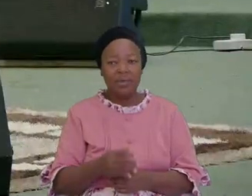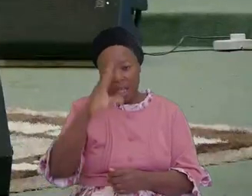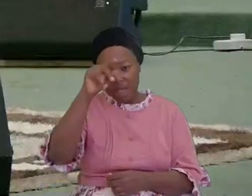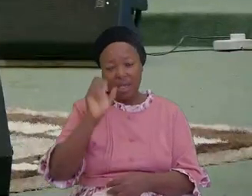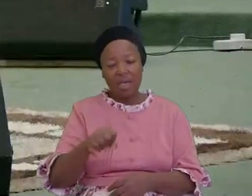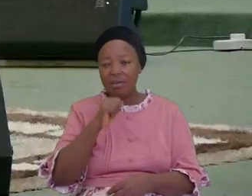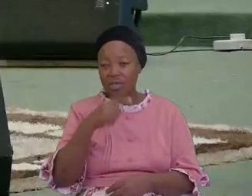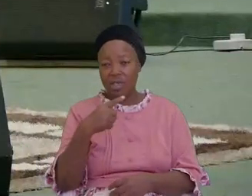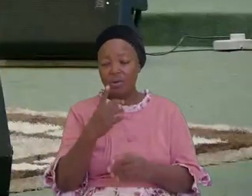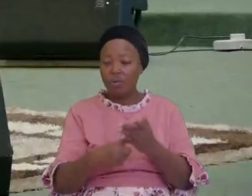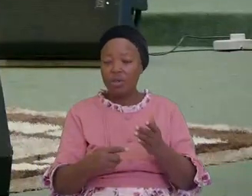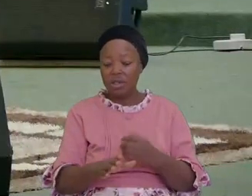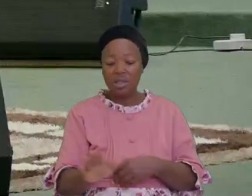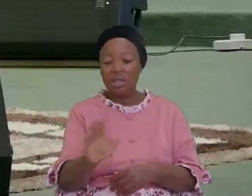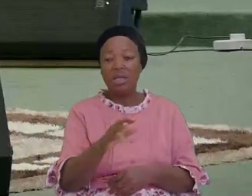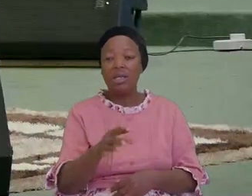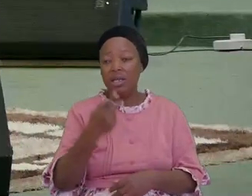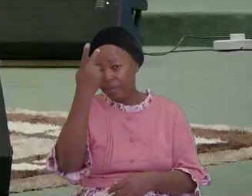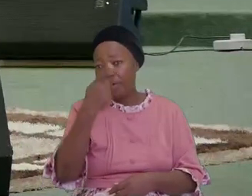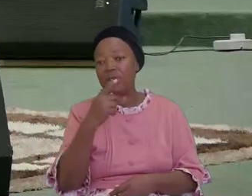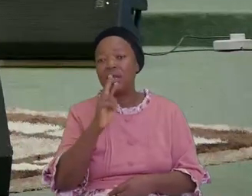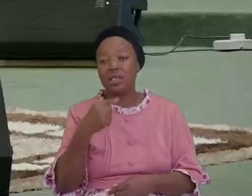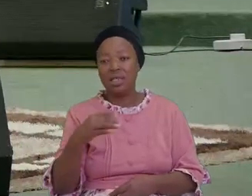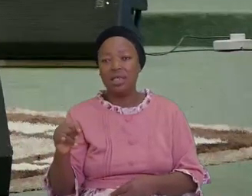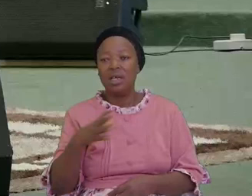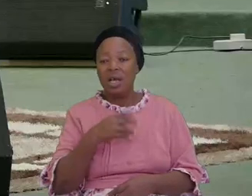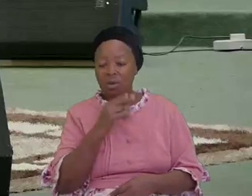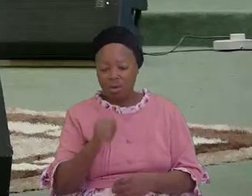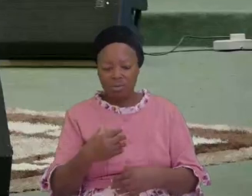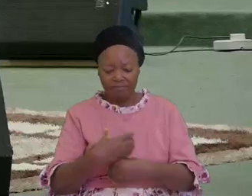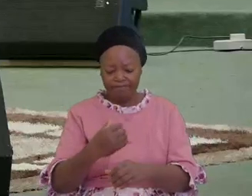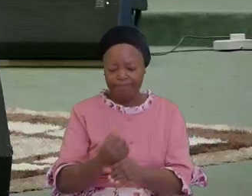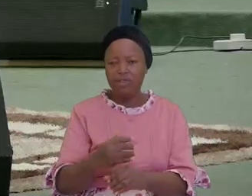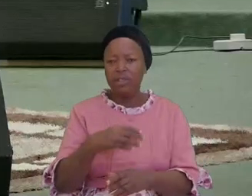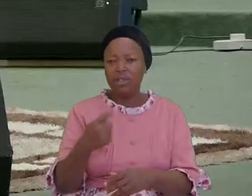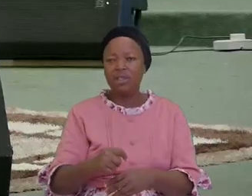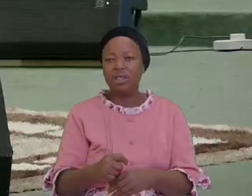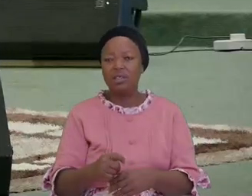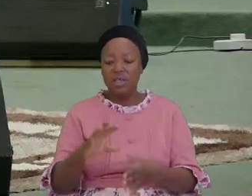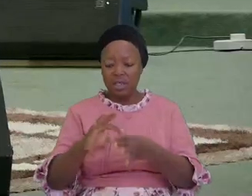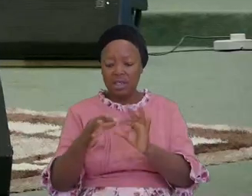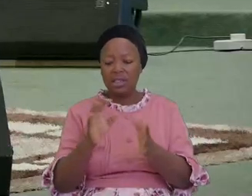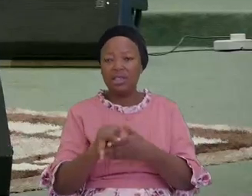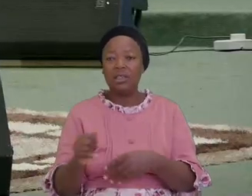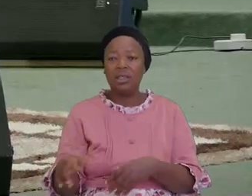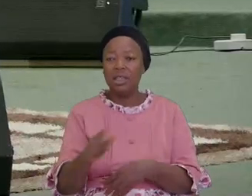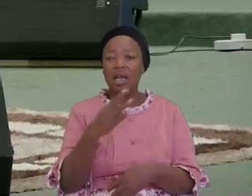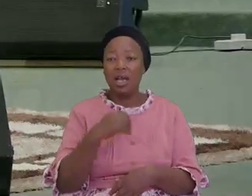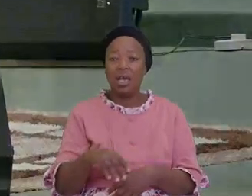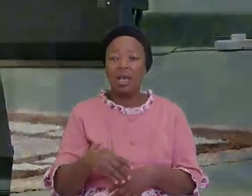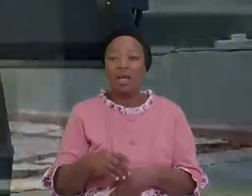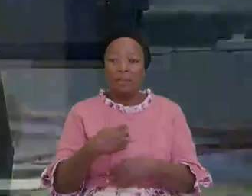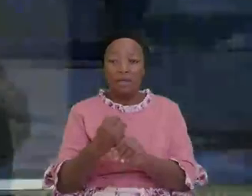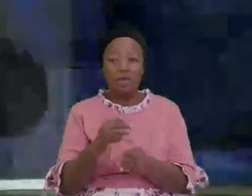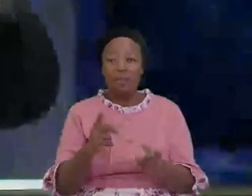Il ne peut pas répéter ce qu'ils disent pour le moment. Il ne peut pas construire les phrases comme ils construisent.